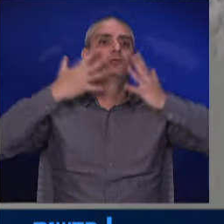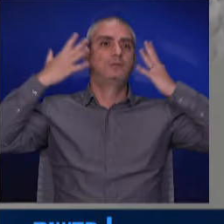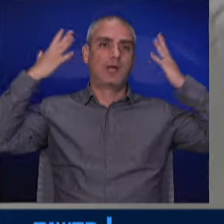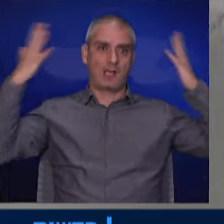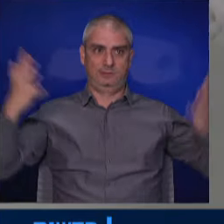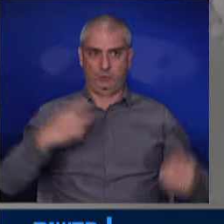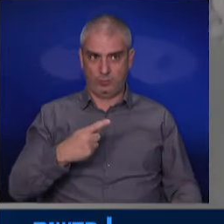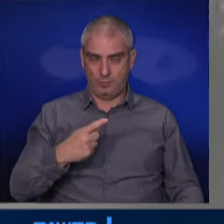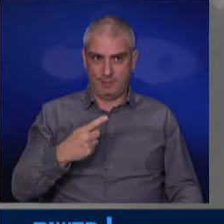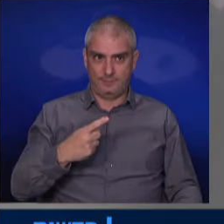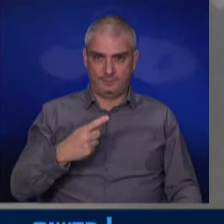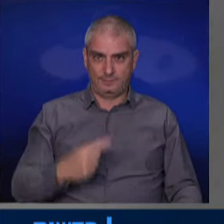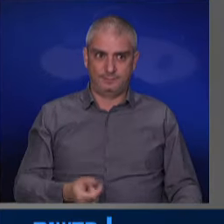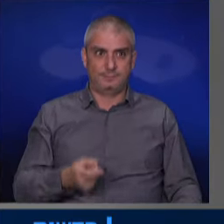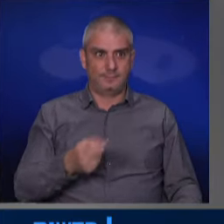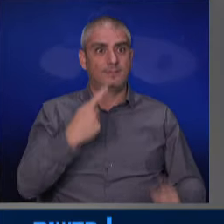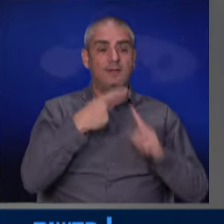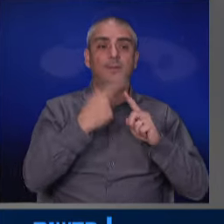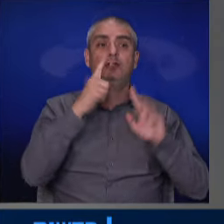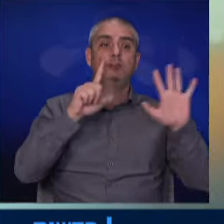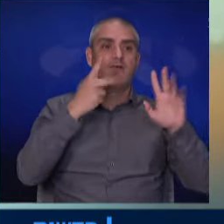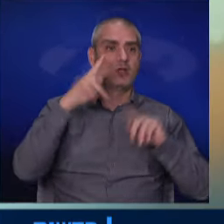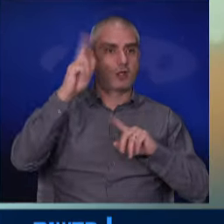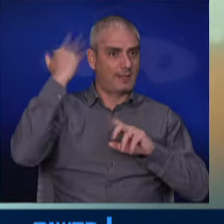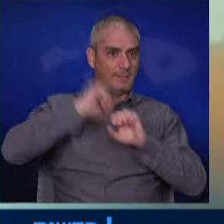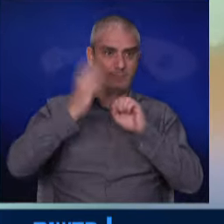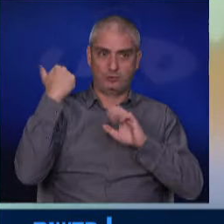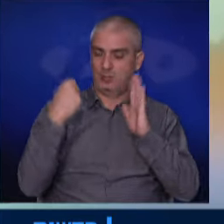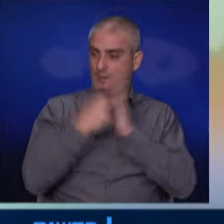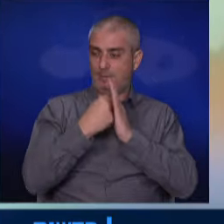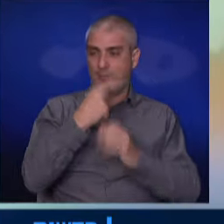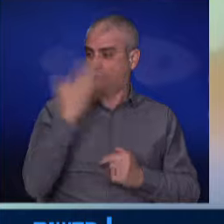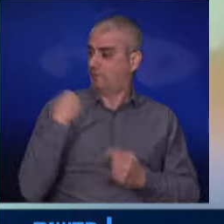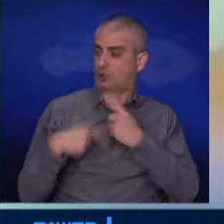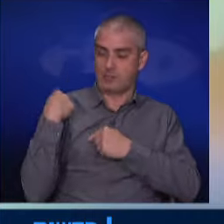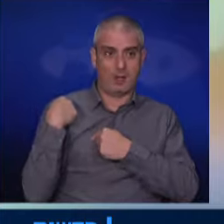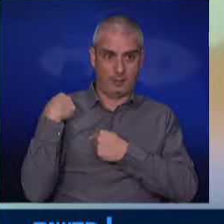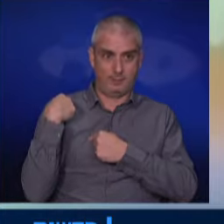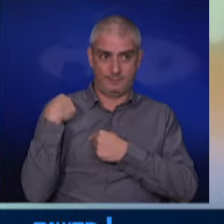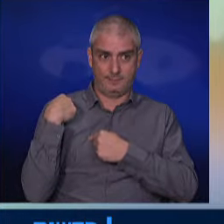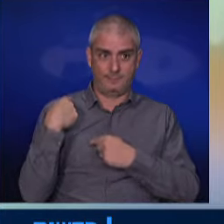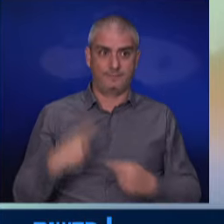eruption is a huge. It's 7 times bigger than the eruption earlier.